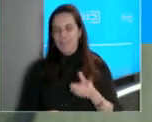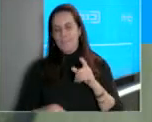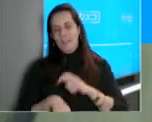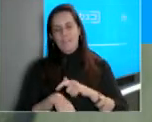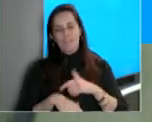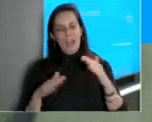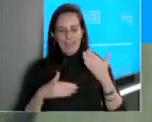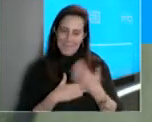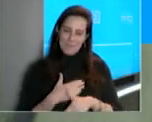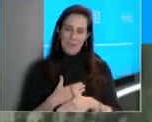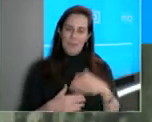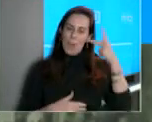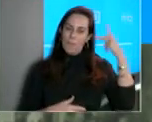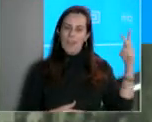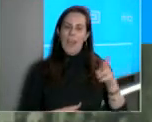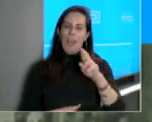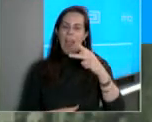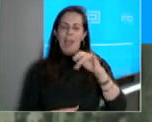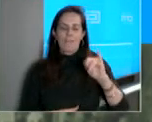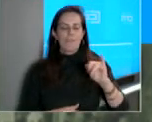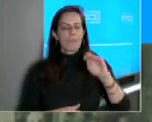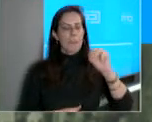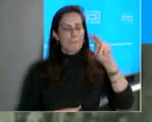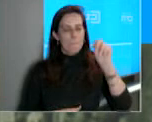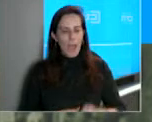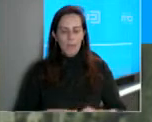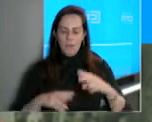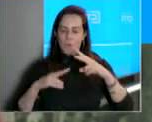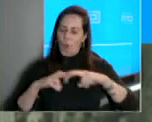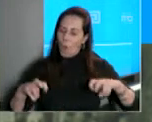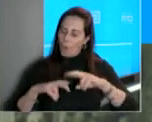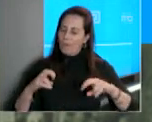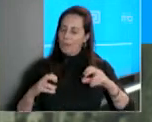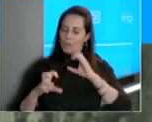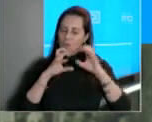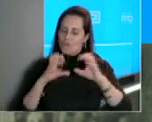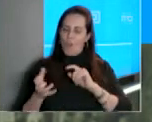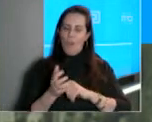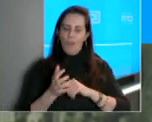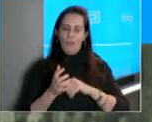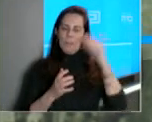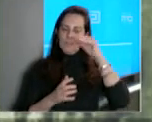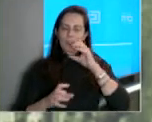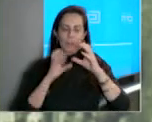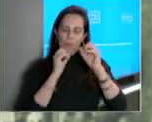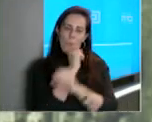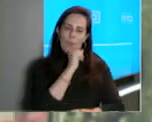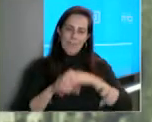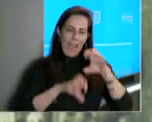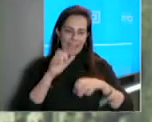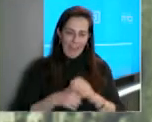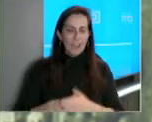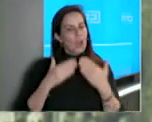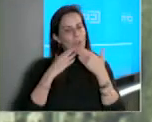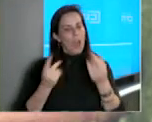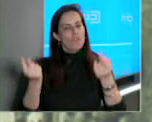הזמן דוחק בנו. פרופסור רפי מן, חוקר תקשורת ועיתונות, היסטוריון בבית הספר לתקשורת באוניברסיטת אריאל.